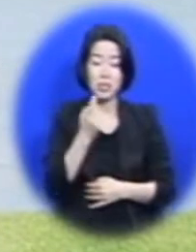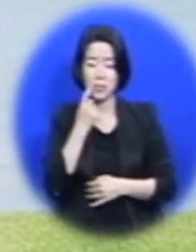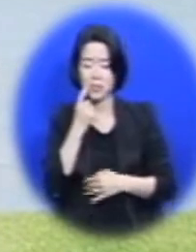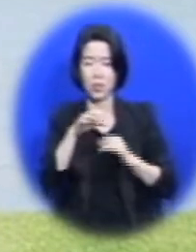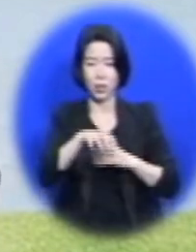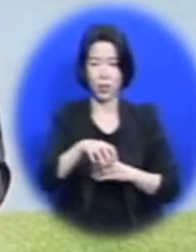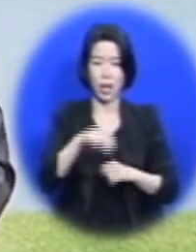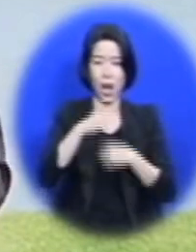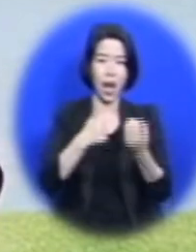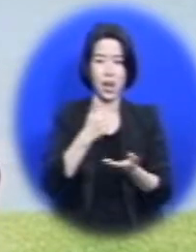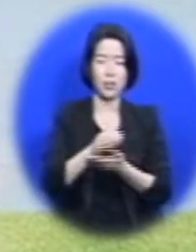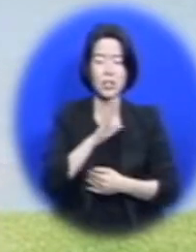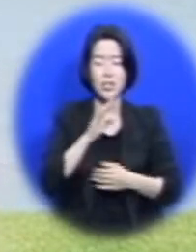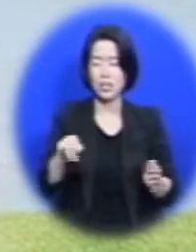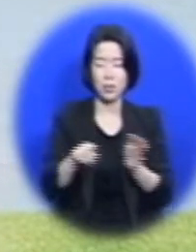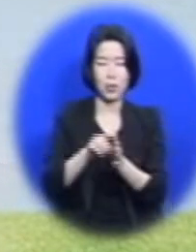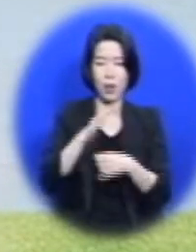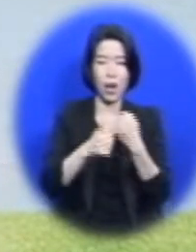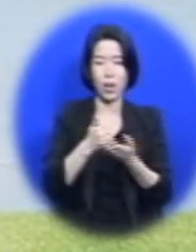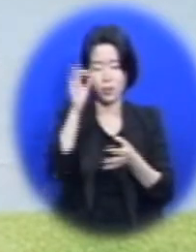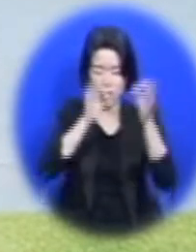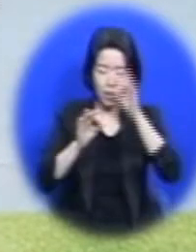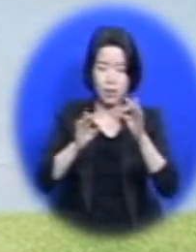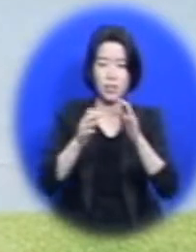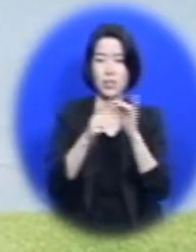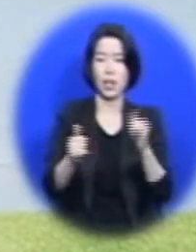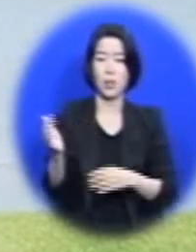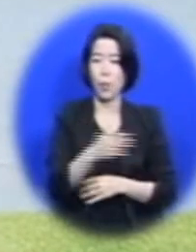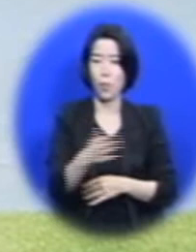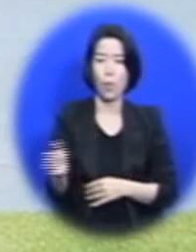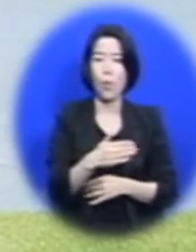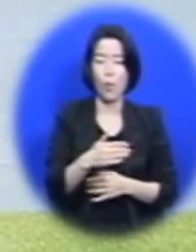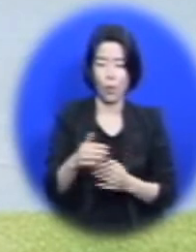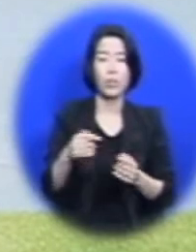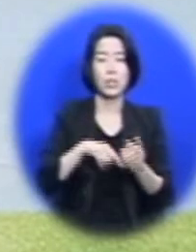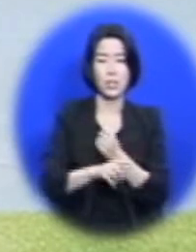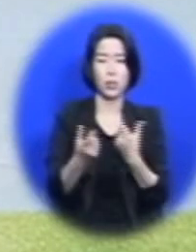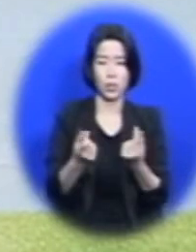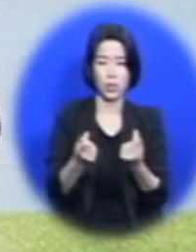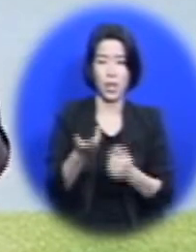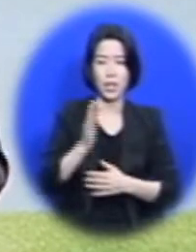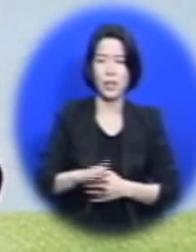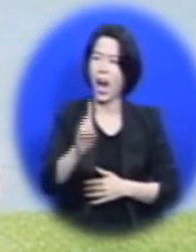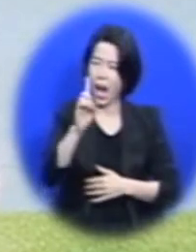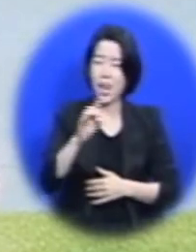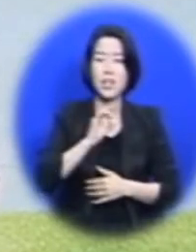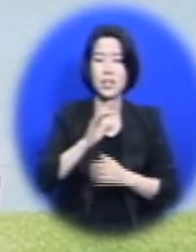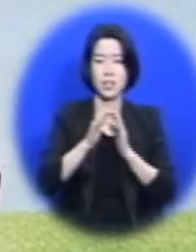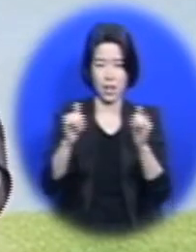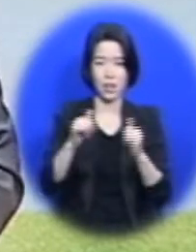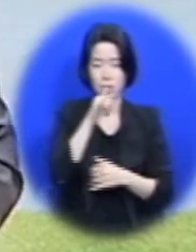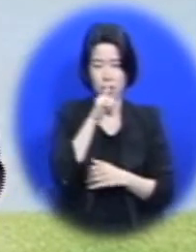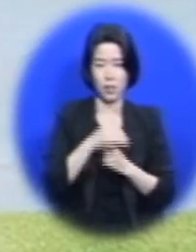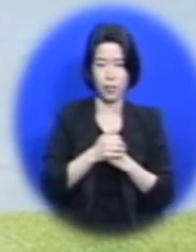고모라에는 하나님을 진짜 믿고 하나님을 찾는 사람이 없었다, 그런 뜻이죠. 그런데 한 사람이 있었습니다.